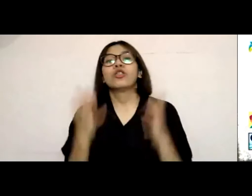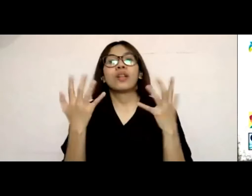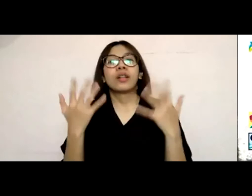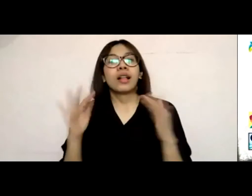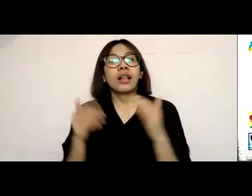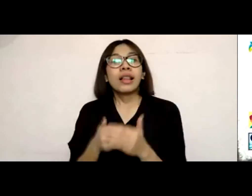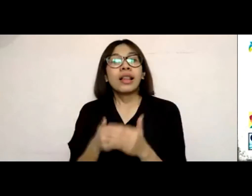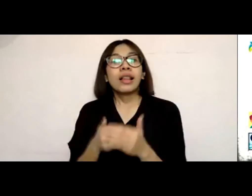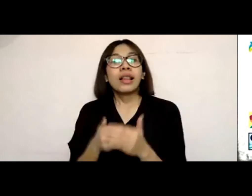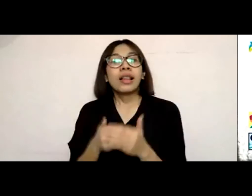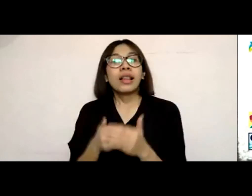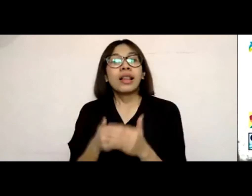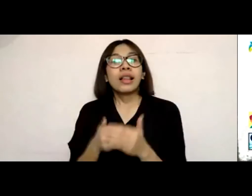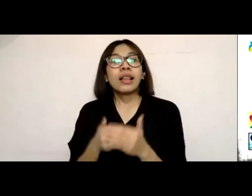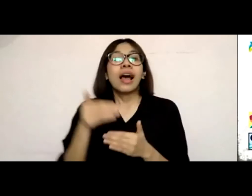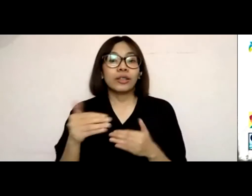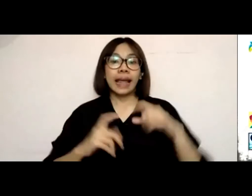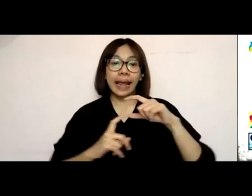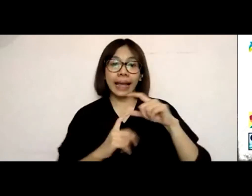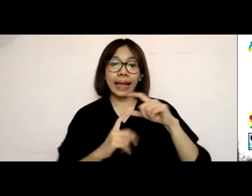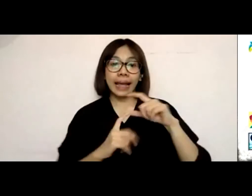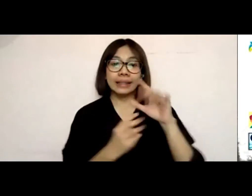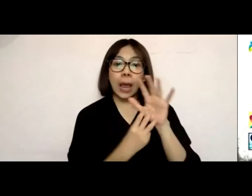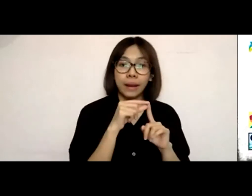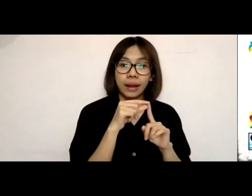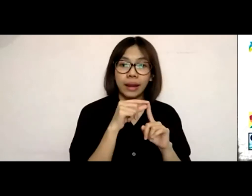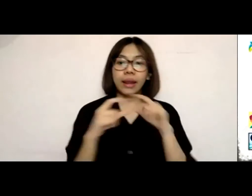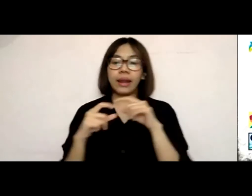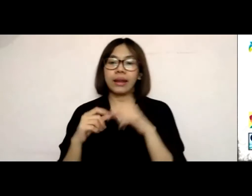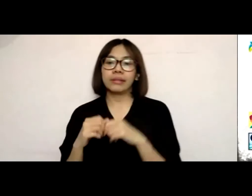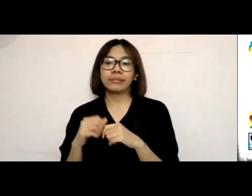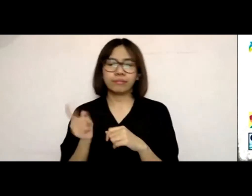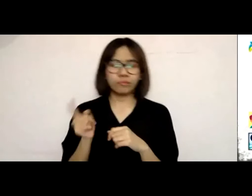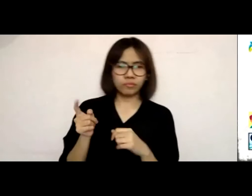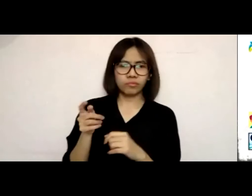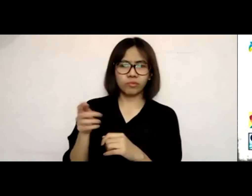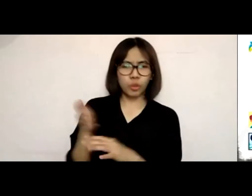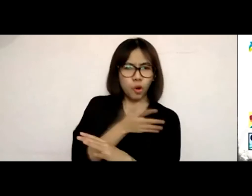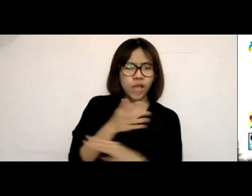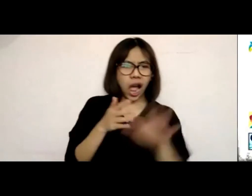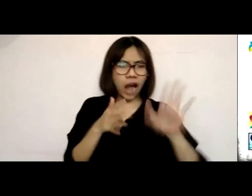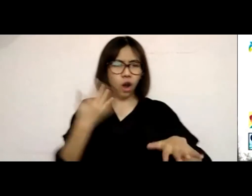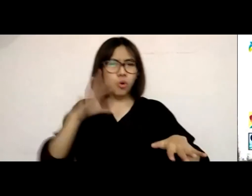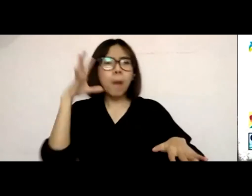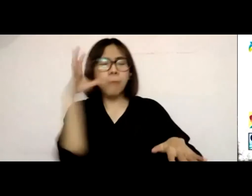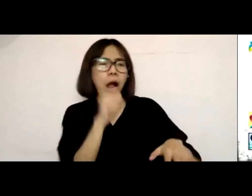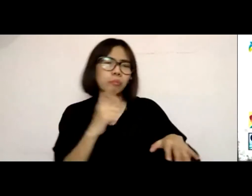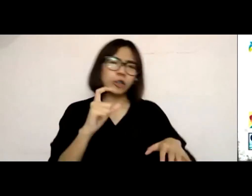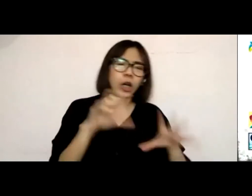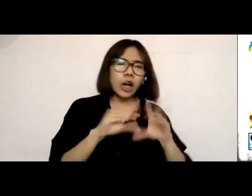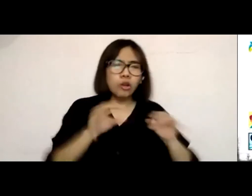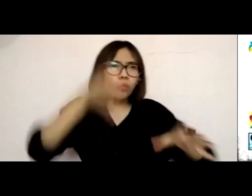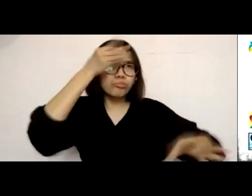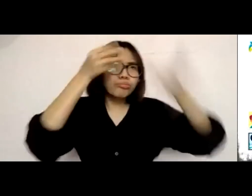menengah pertama dan menengah lanjutan, karena mereka sudah punya basic awal tadi, ya, karena di awal tadi